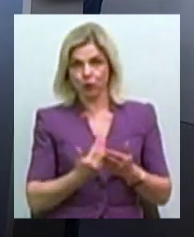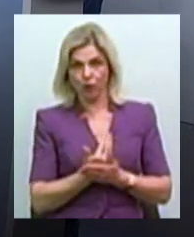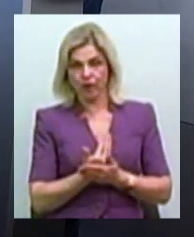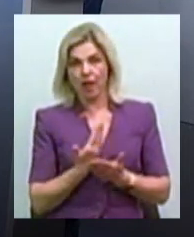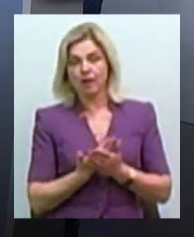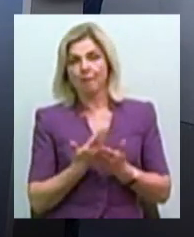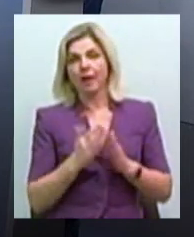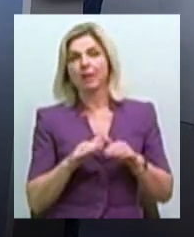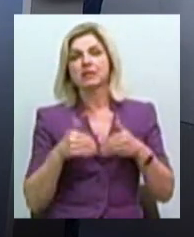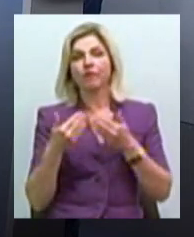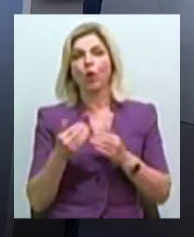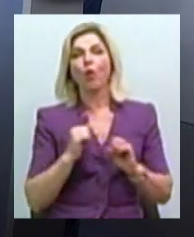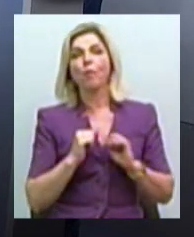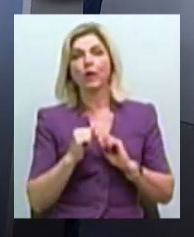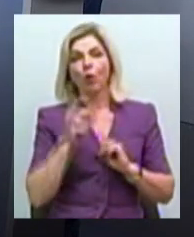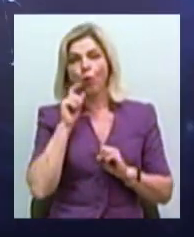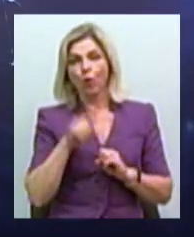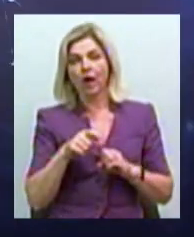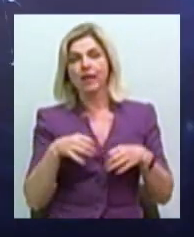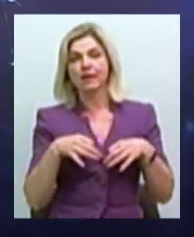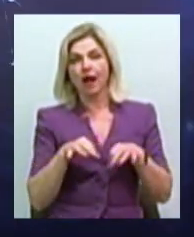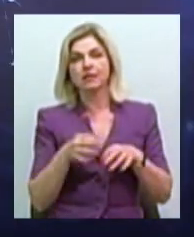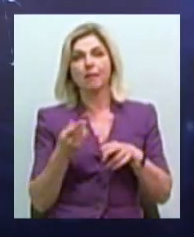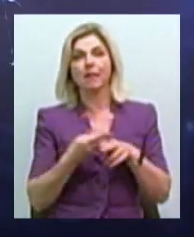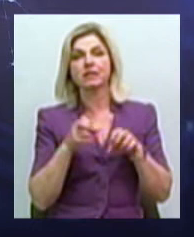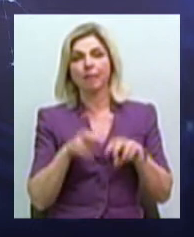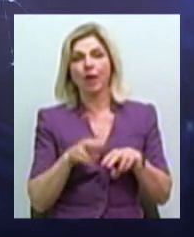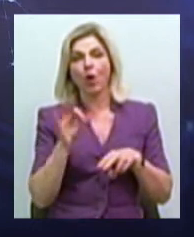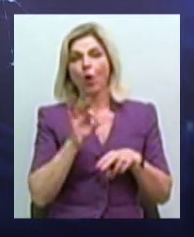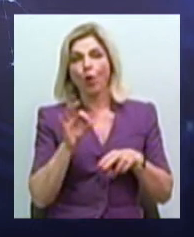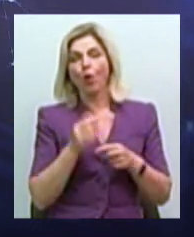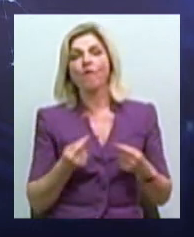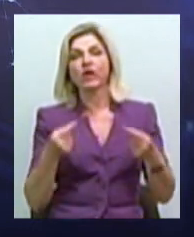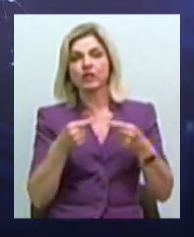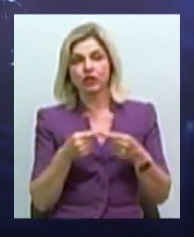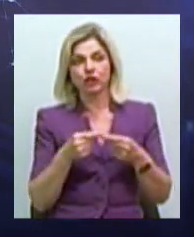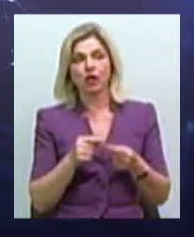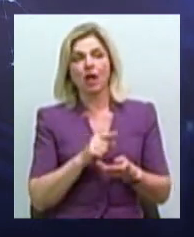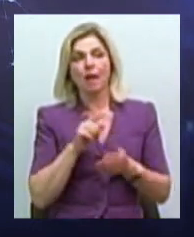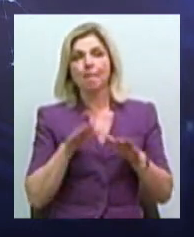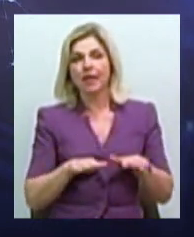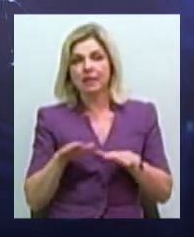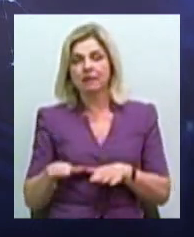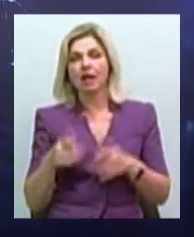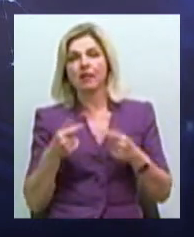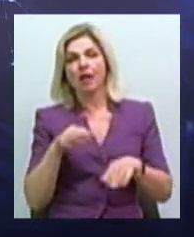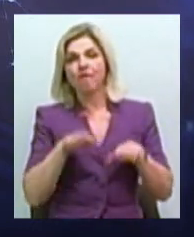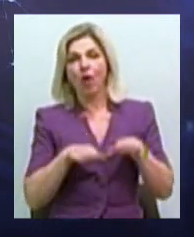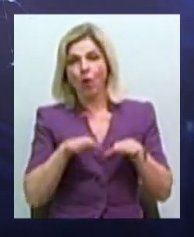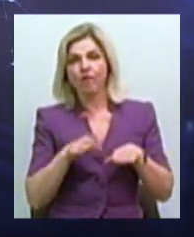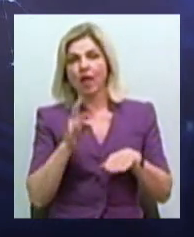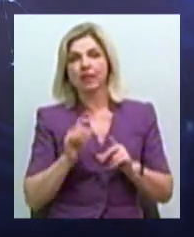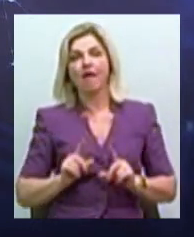до управління Укртрансбезпеки щодо визначення місць і, мабуть, таки, нарешті, облаштування вагових комплексів на в'їздах до